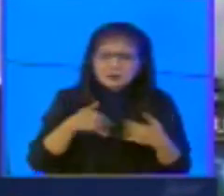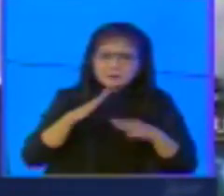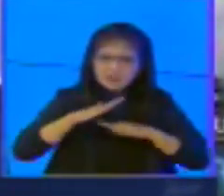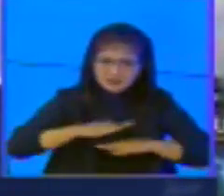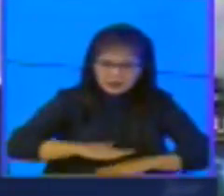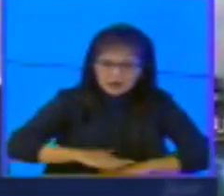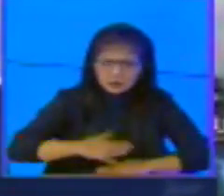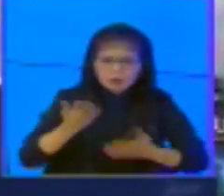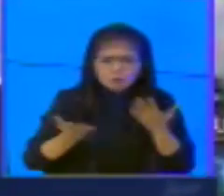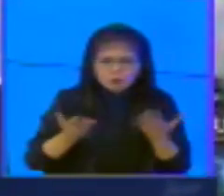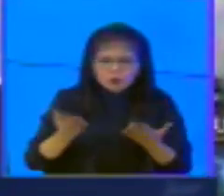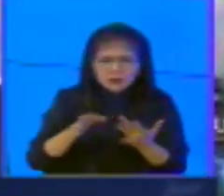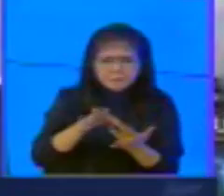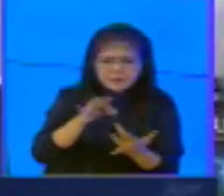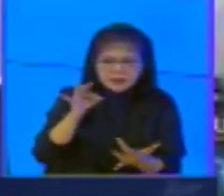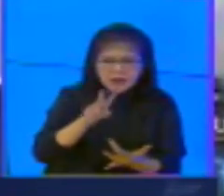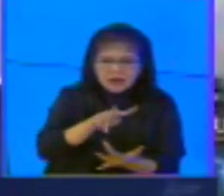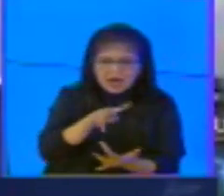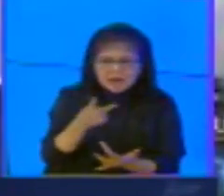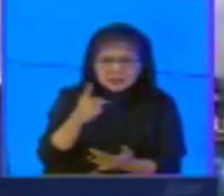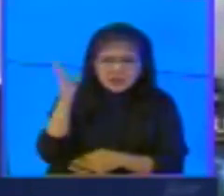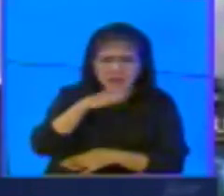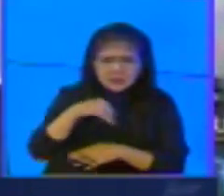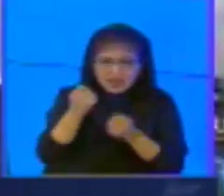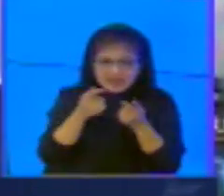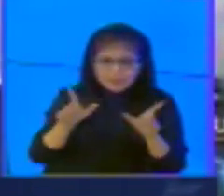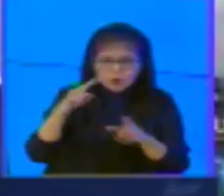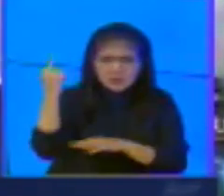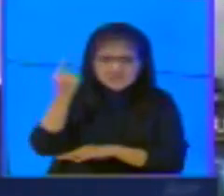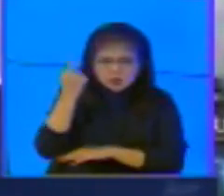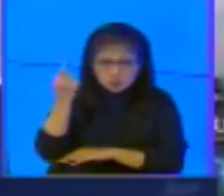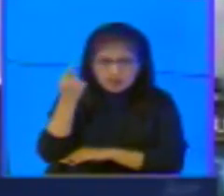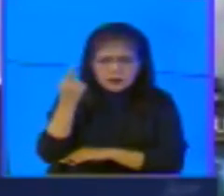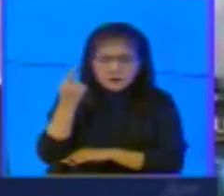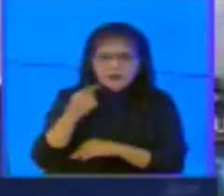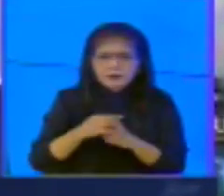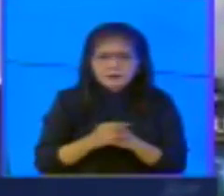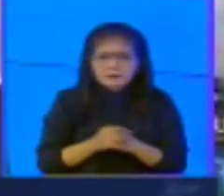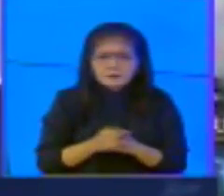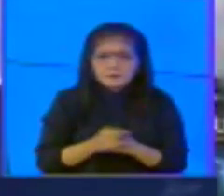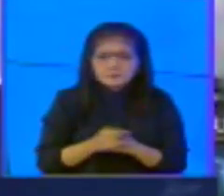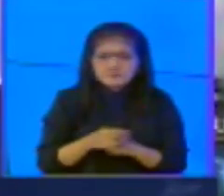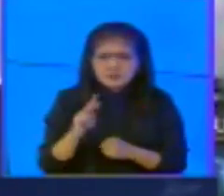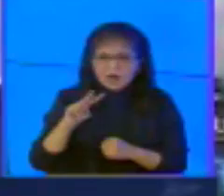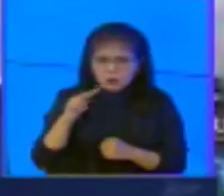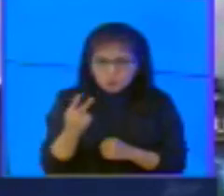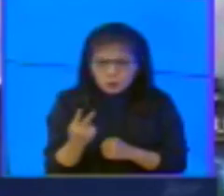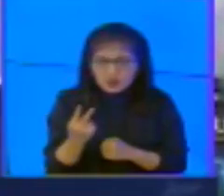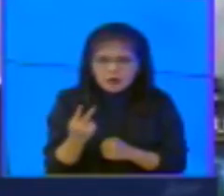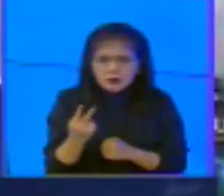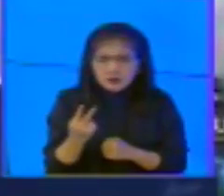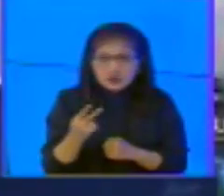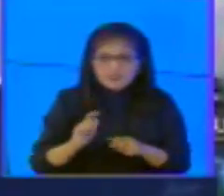mungkin alternatif mengganti hari libur nasional di lain hari. Kemudian yang kedua,